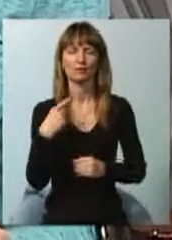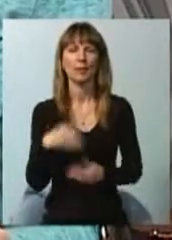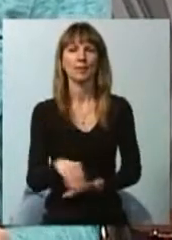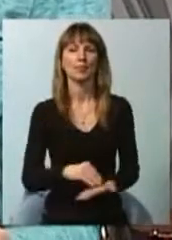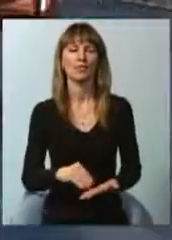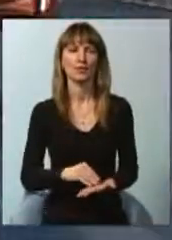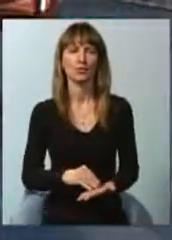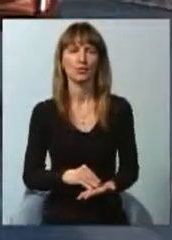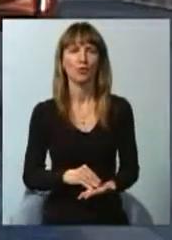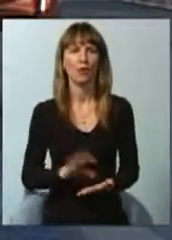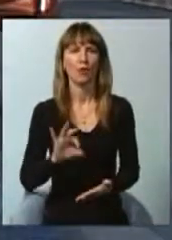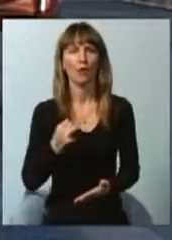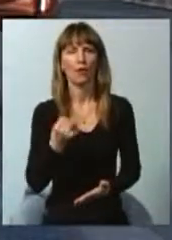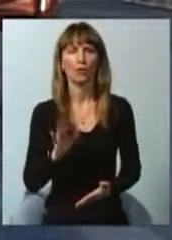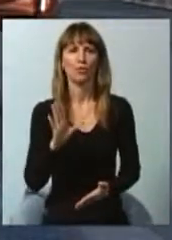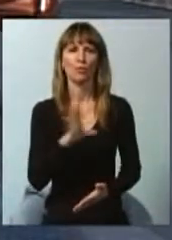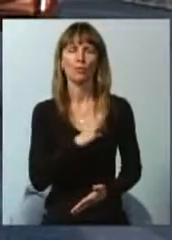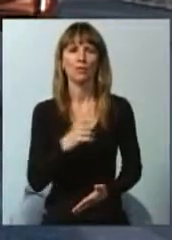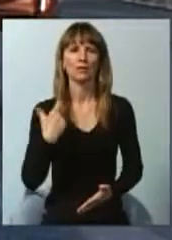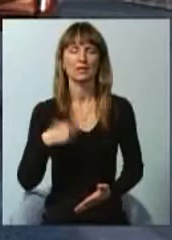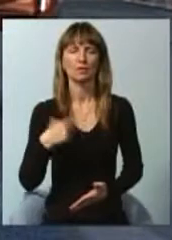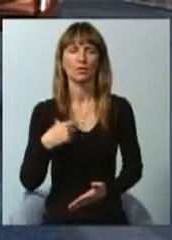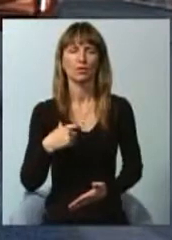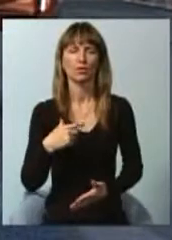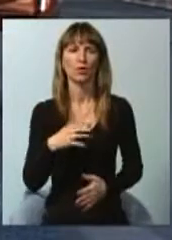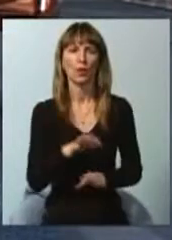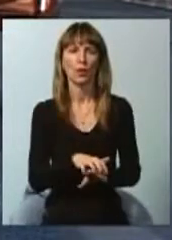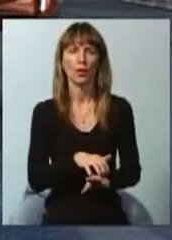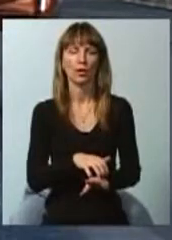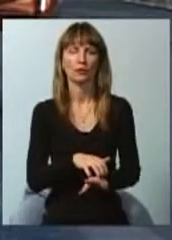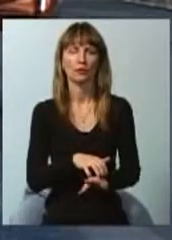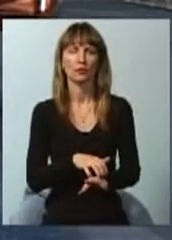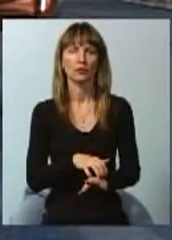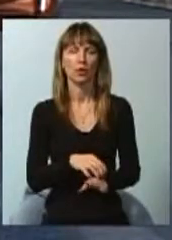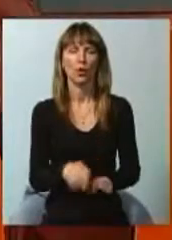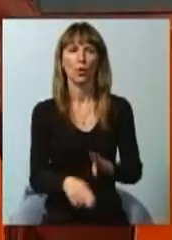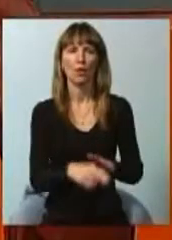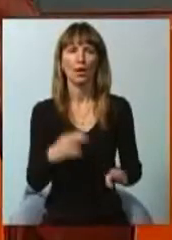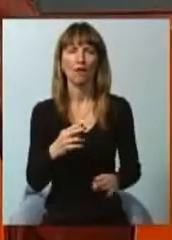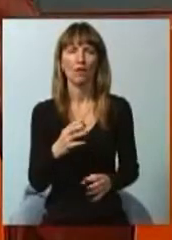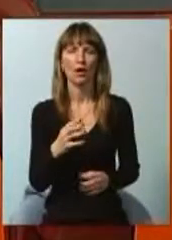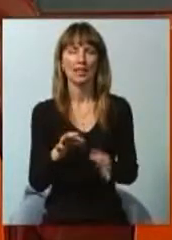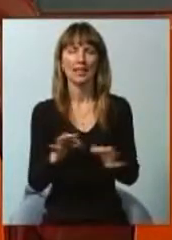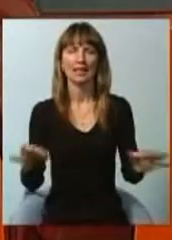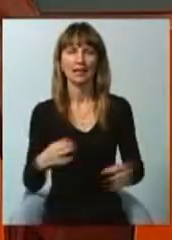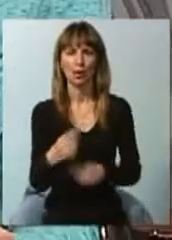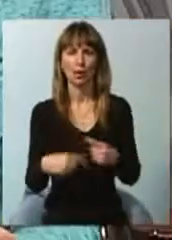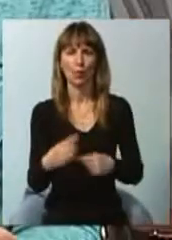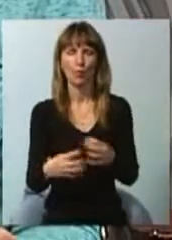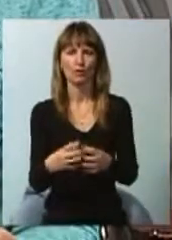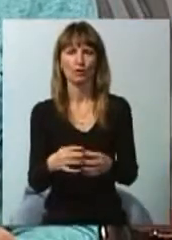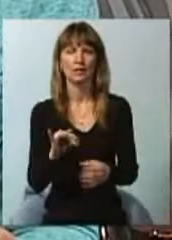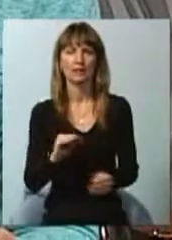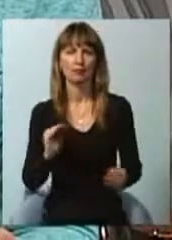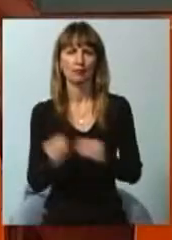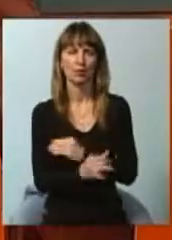Повторюйте. Ой, був собі коточок. Ой, був собі коточок. Украв собі клубочок. Украв собі клубочок. Та й